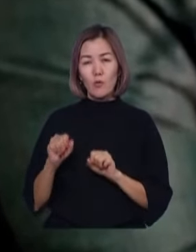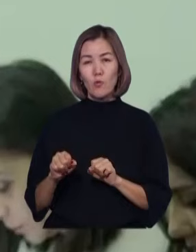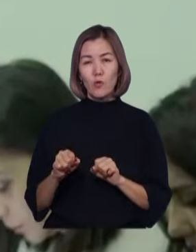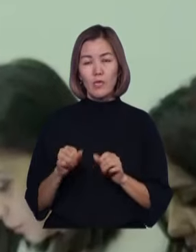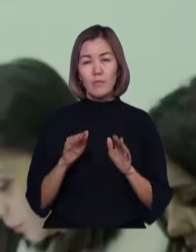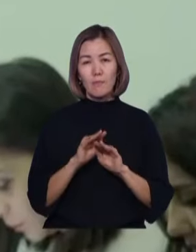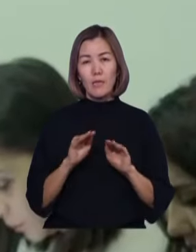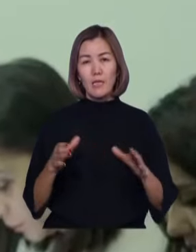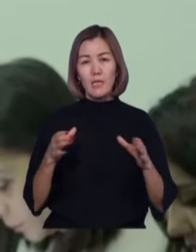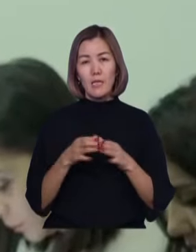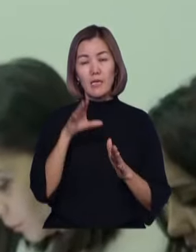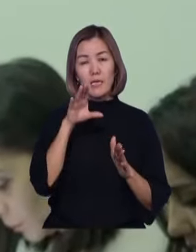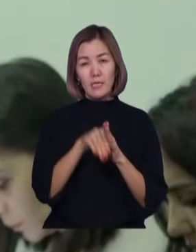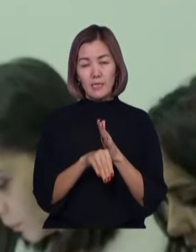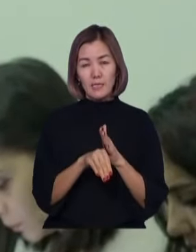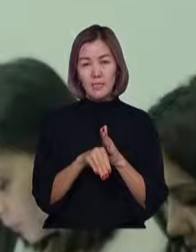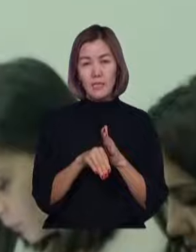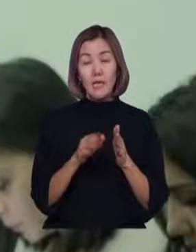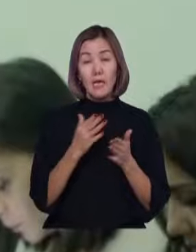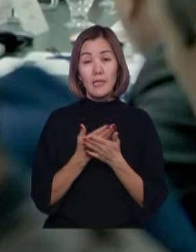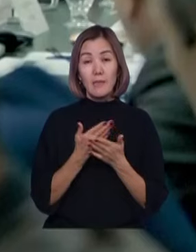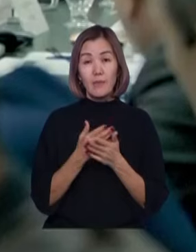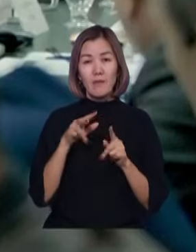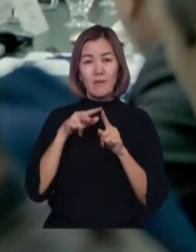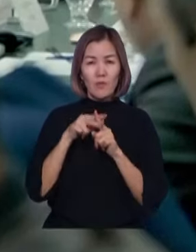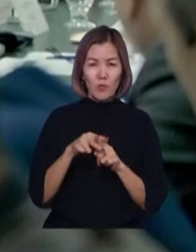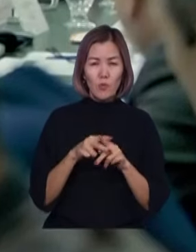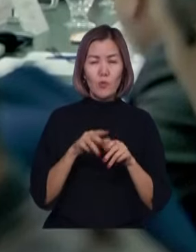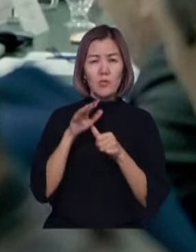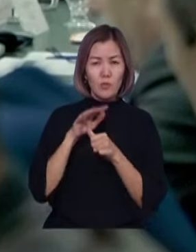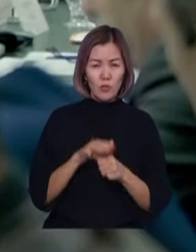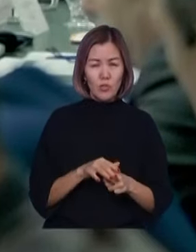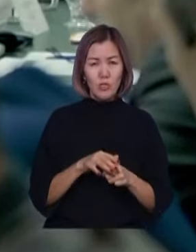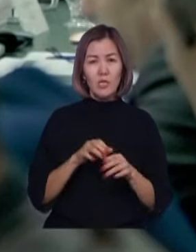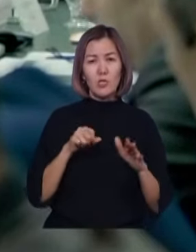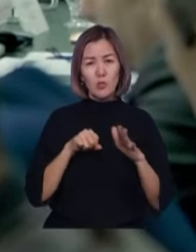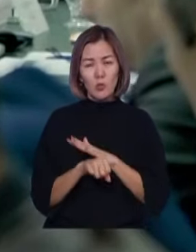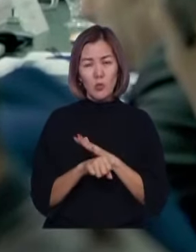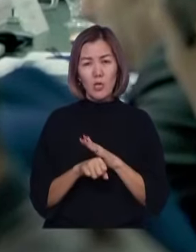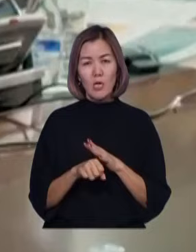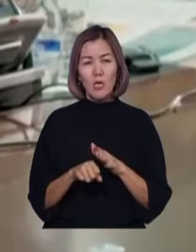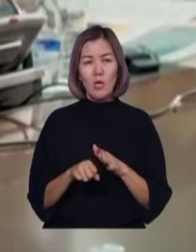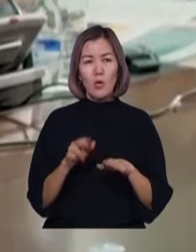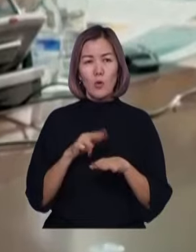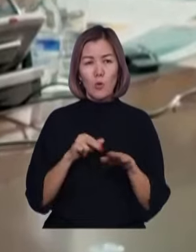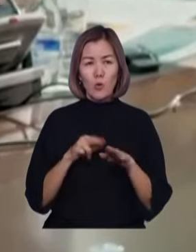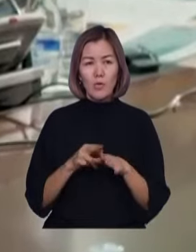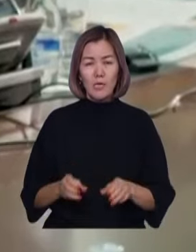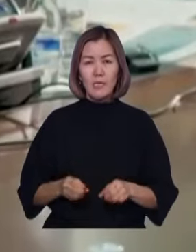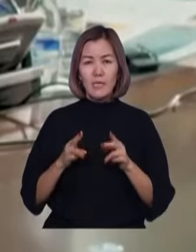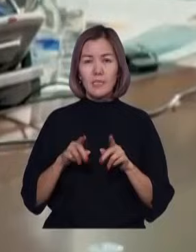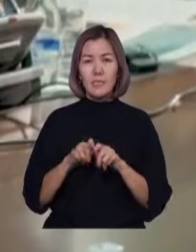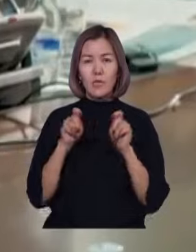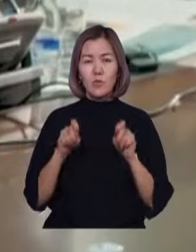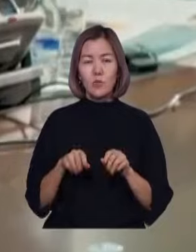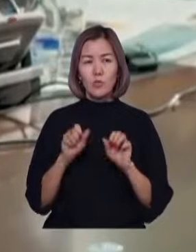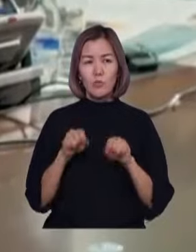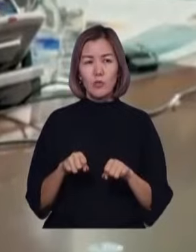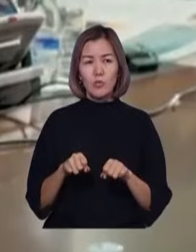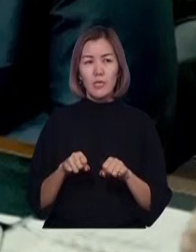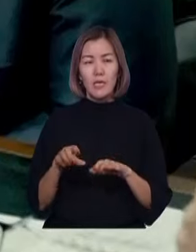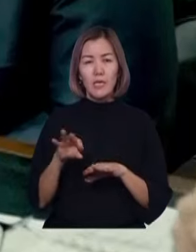балалар енгізілді. Егер олар физикалық қысымға ұшыраса, құқық қорғау органдарының іс қозғауға құқығы болады. Бұған дейін ерлі зайыпты қылмыстық